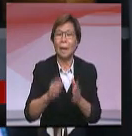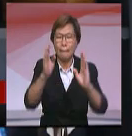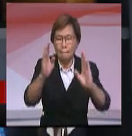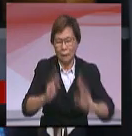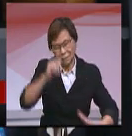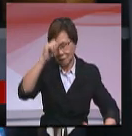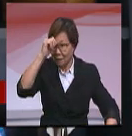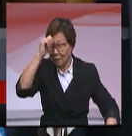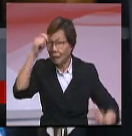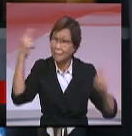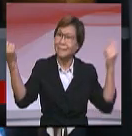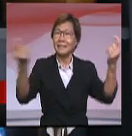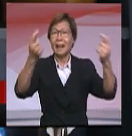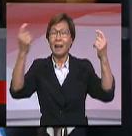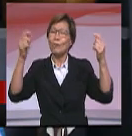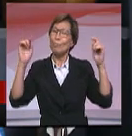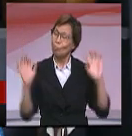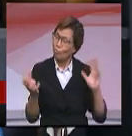Pabali.